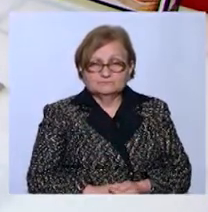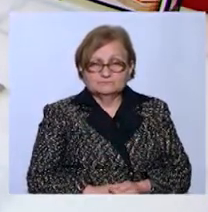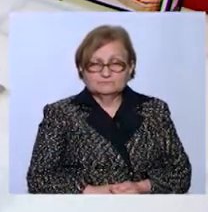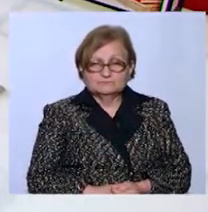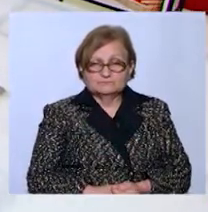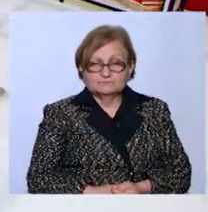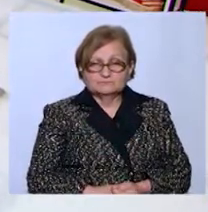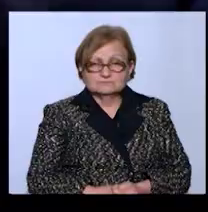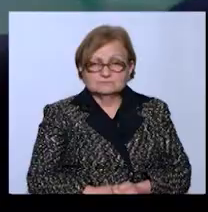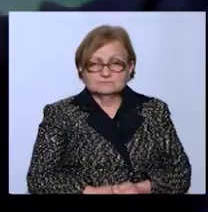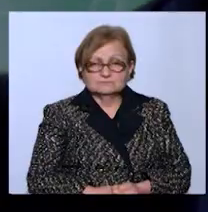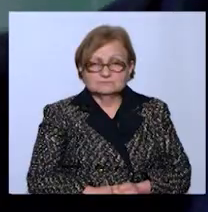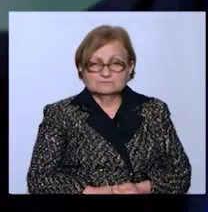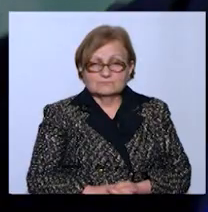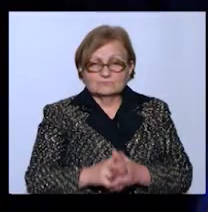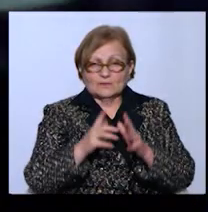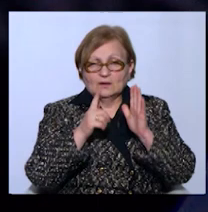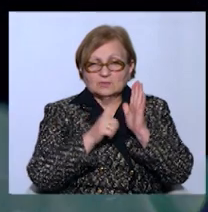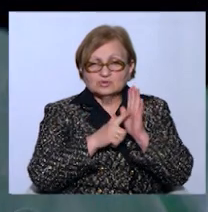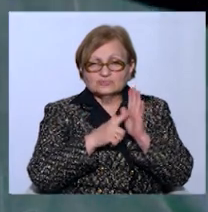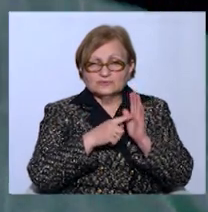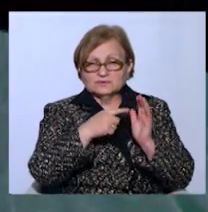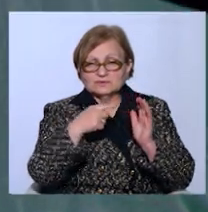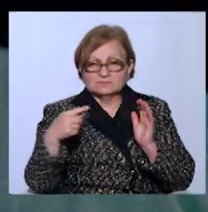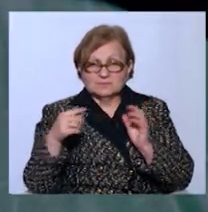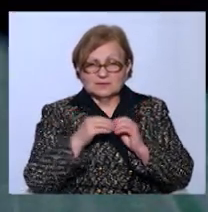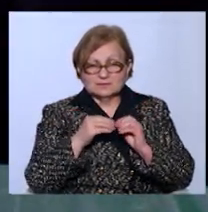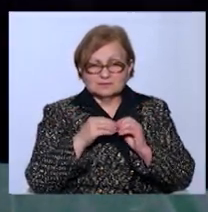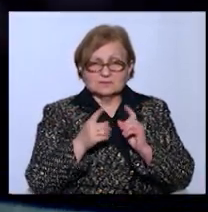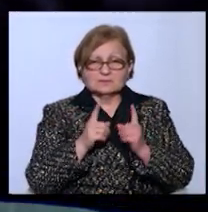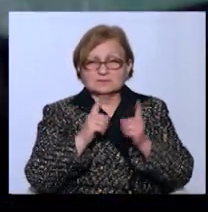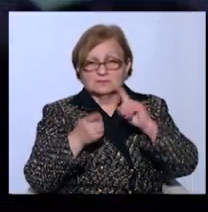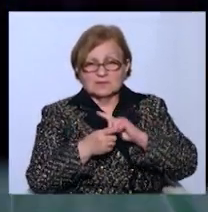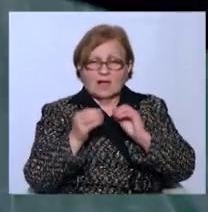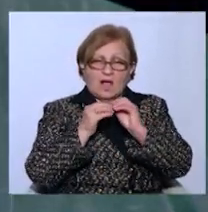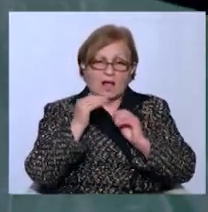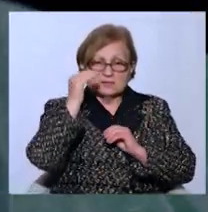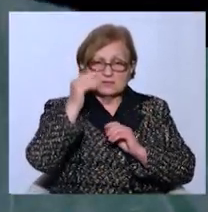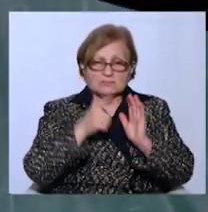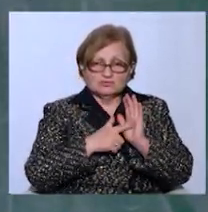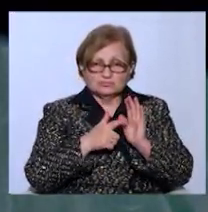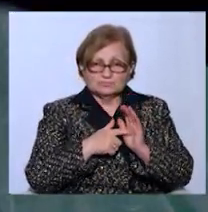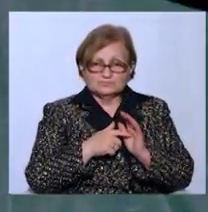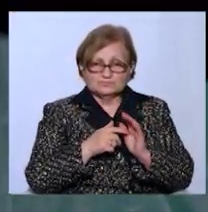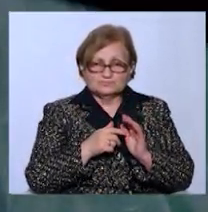7 მეათედის შებრუნებულია 10 მეშვიდედი.